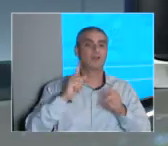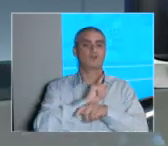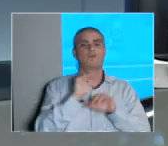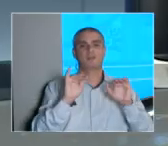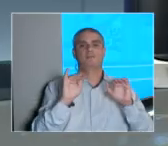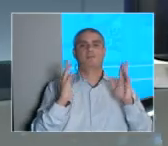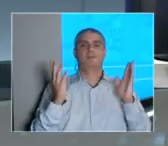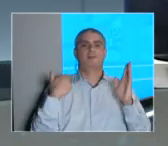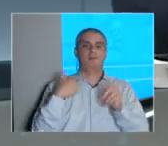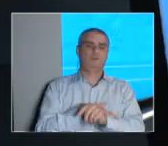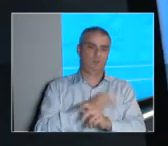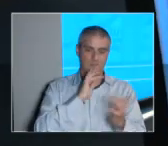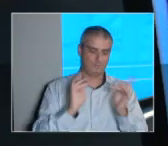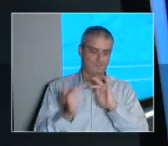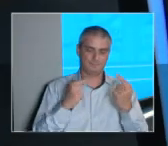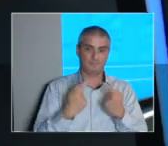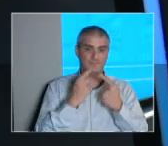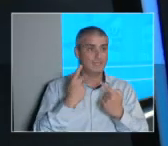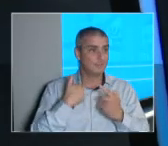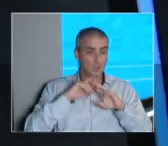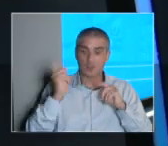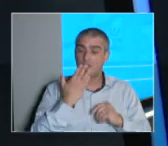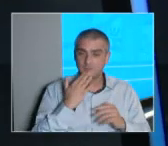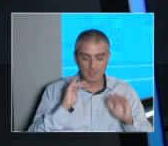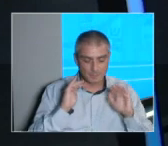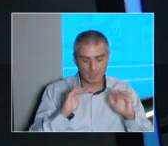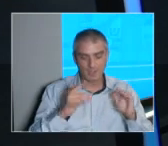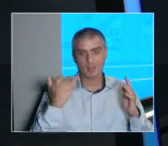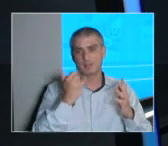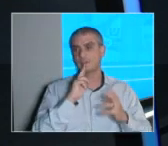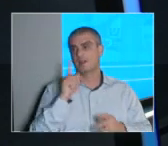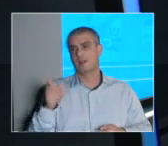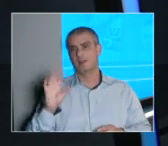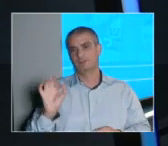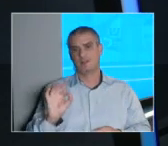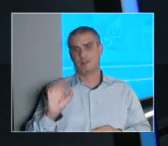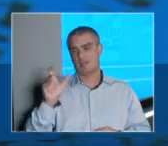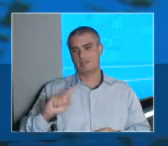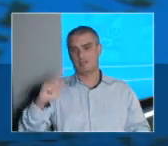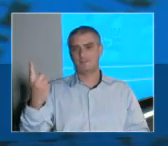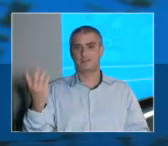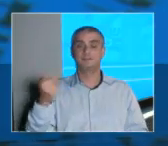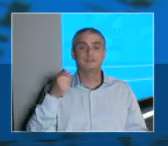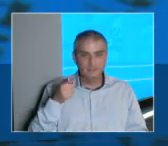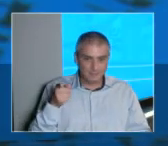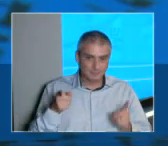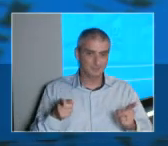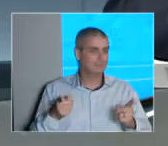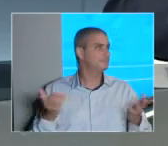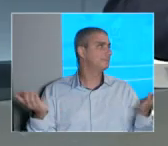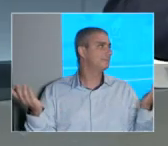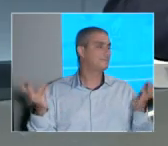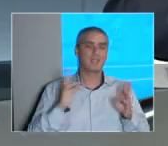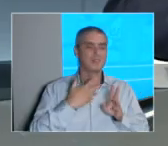הברכה, אנחנו עסוקים בכללות ומריבות. אם אנחנו על כלל ישראל, שהברכה של זה היא תמיד הכללה של האדם האחר. אני אומר שזה וזה אנחנו... ברכה מוחלטת